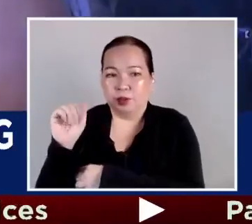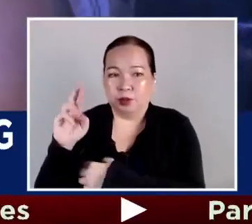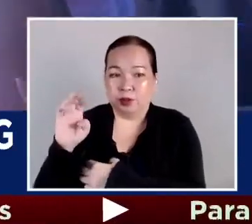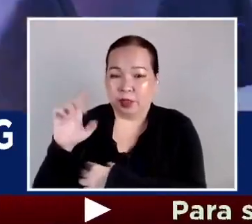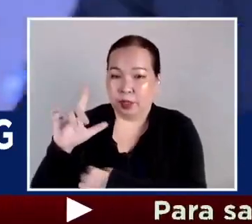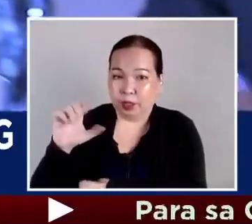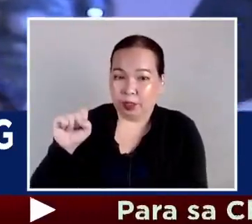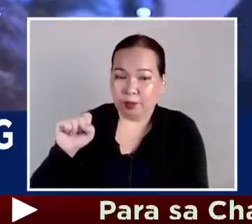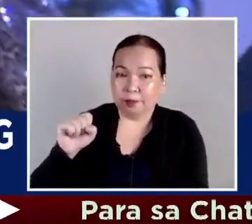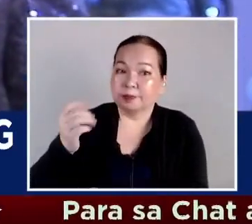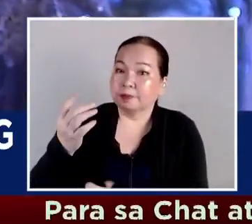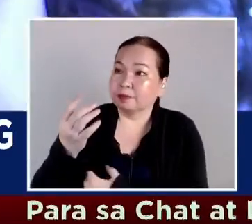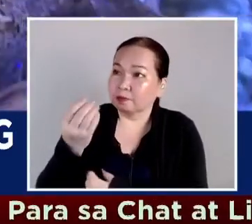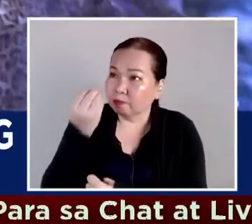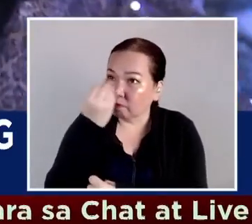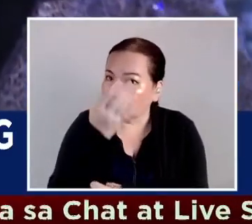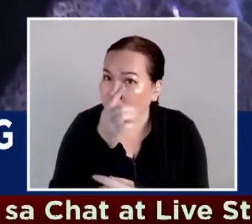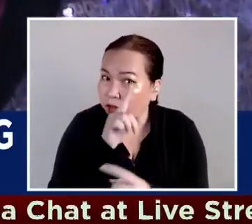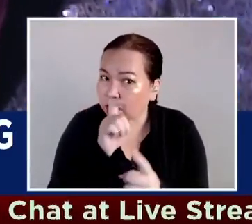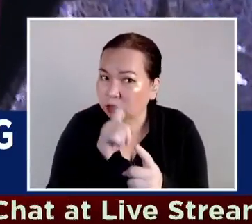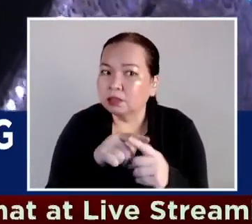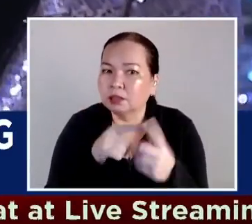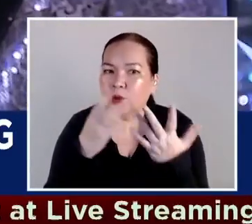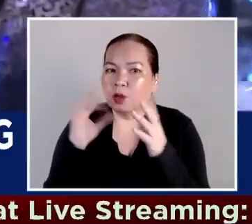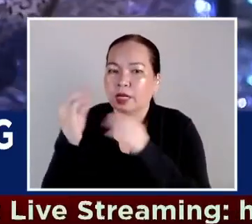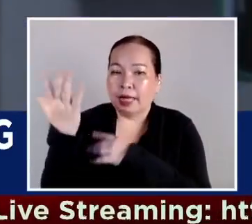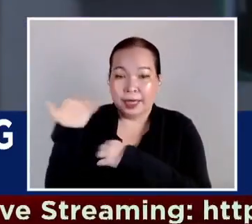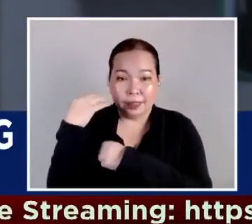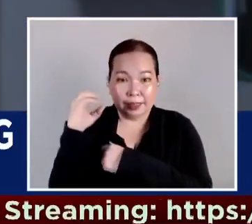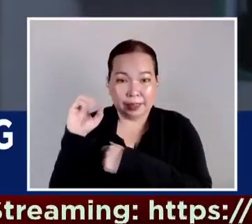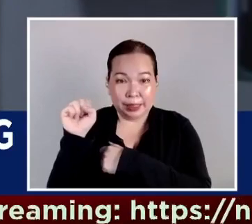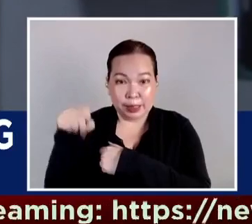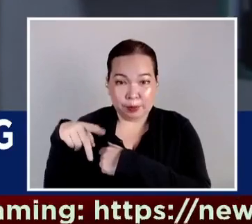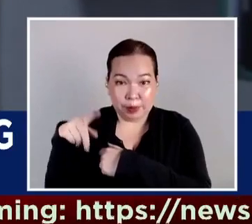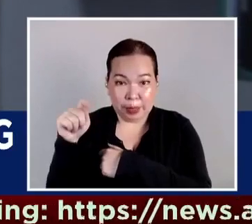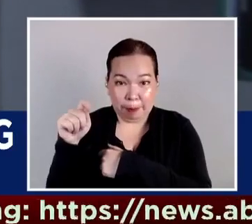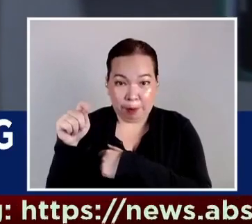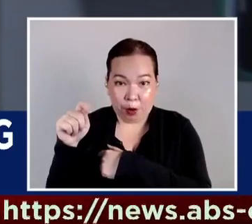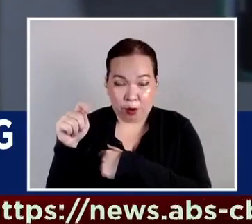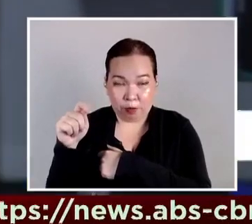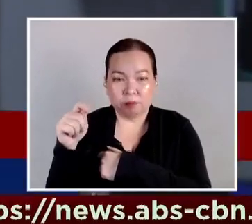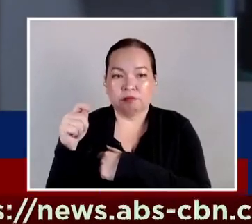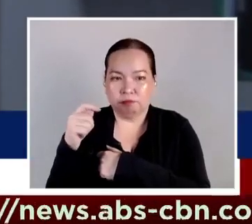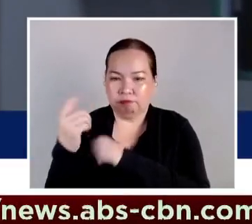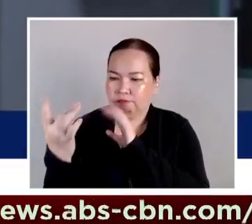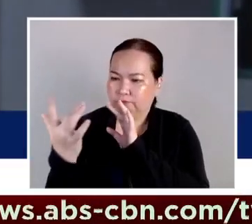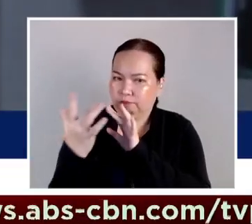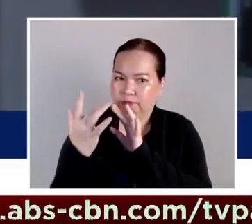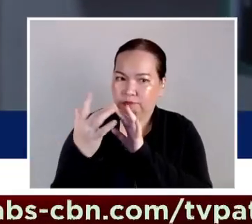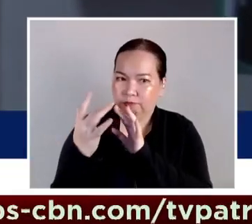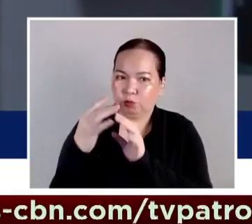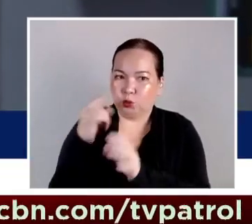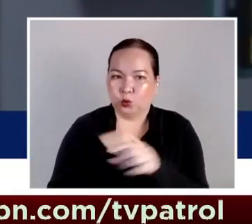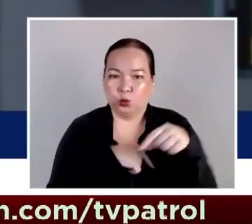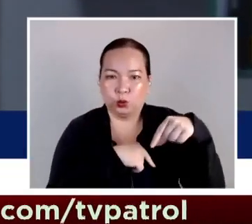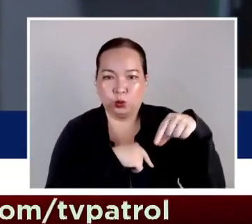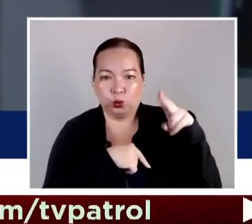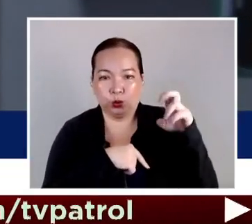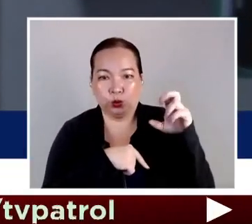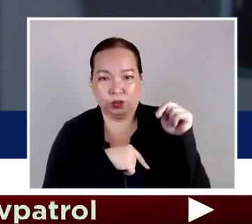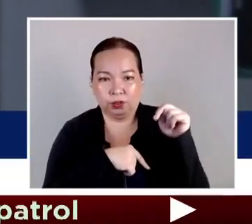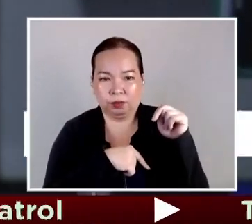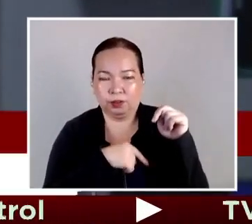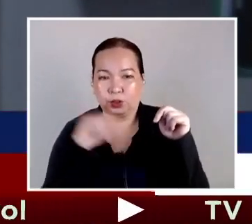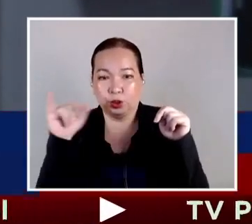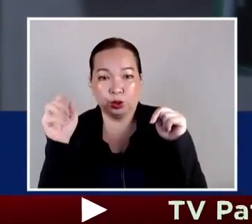isang taon nang mag-reach out sa kanya si James. Last year he reached out to Ken actually, and he